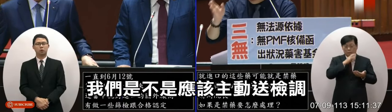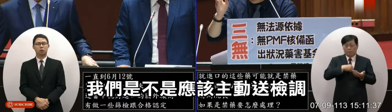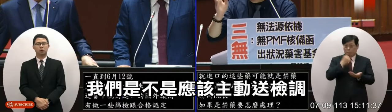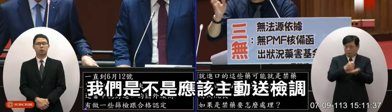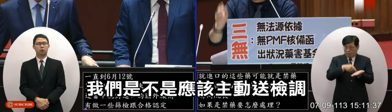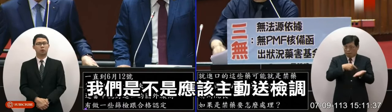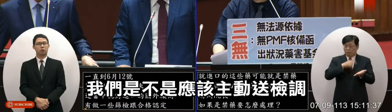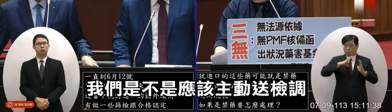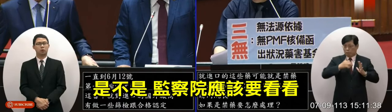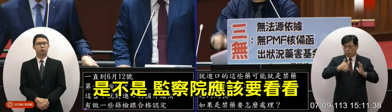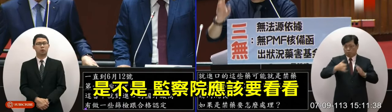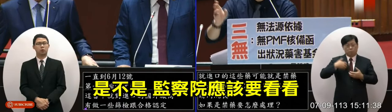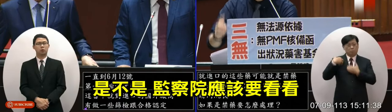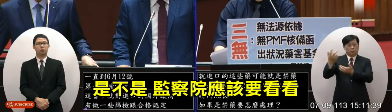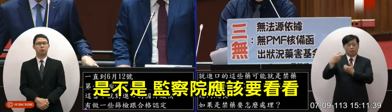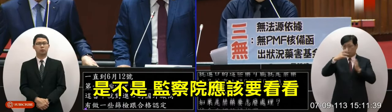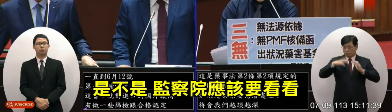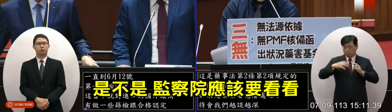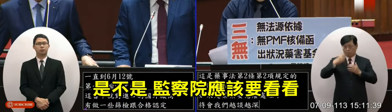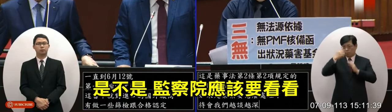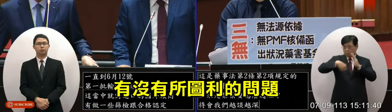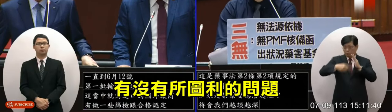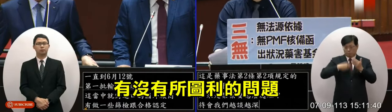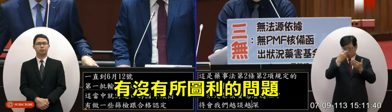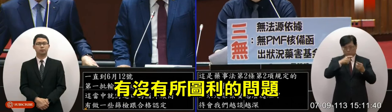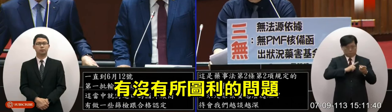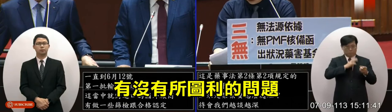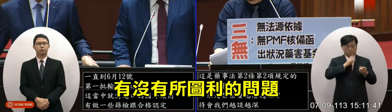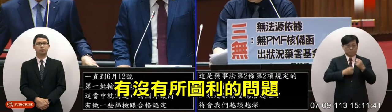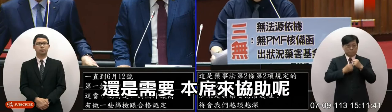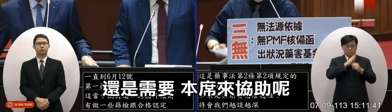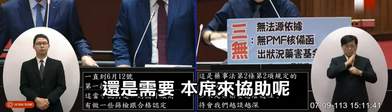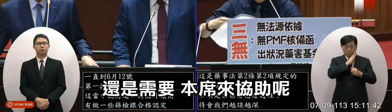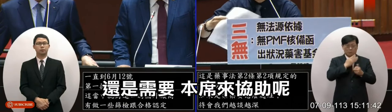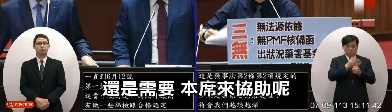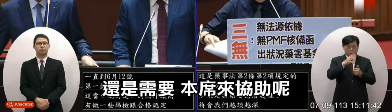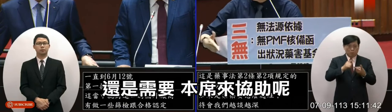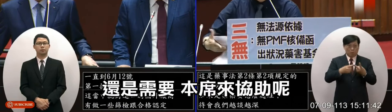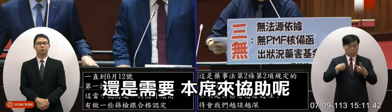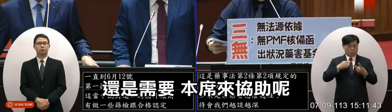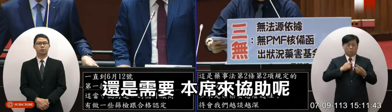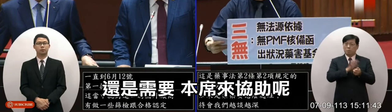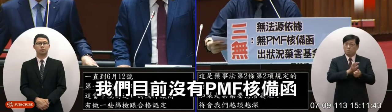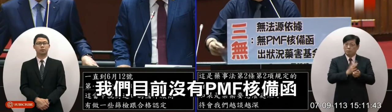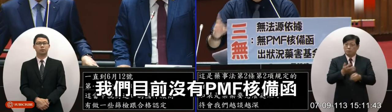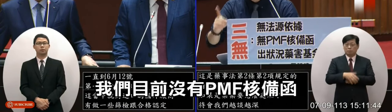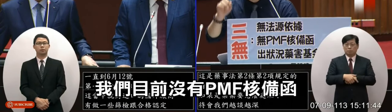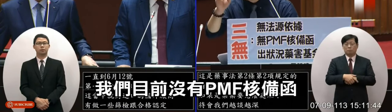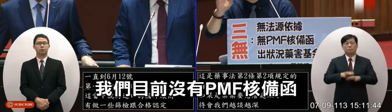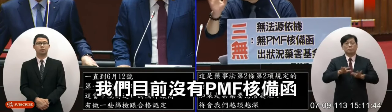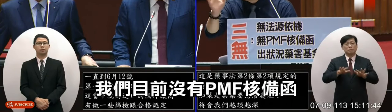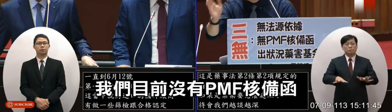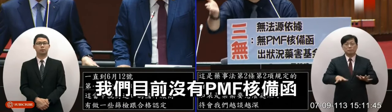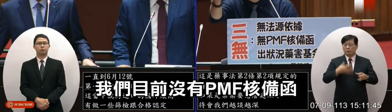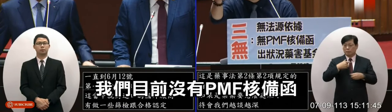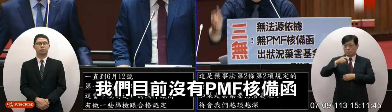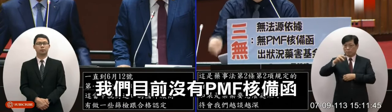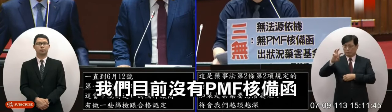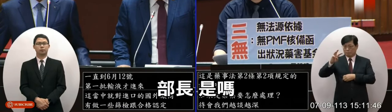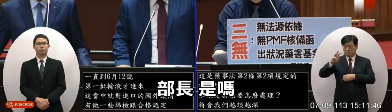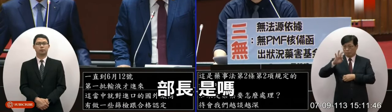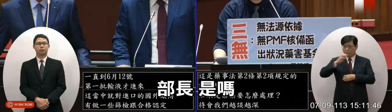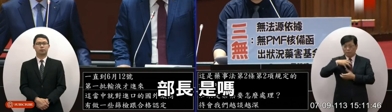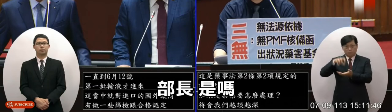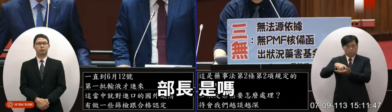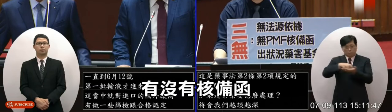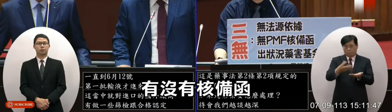们是不是应该主动送检调？是不是监察院应该要看看有没有所图利的问题，还是需要本席来协助呢？我们目前没有 PNF 核备函，